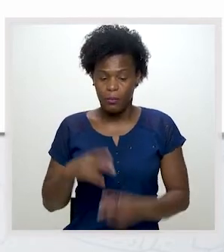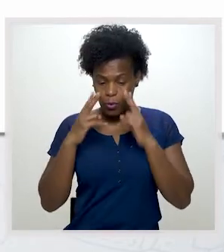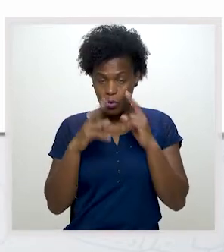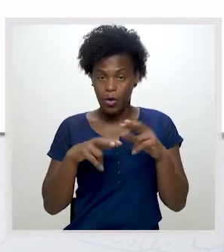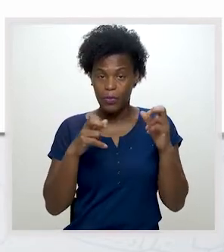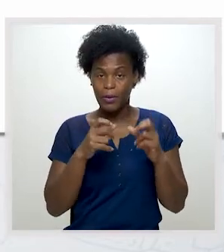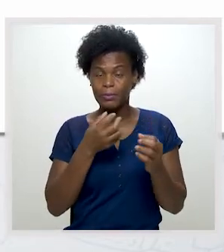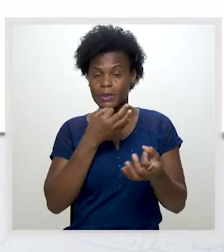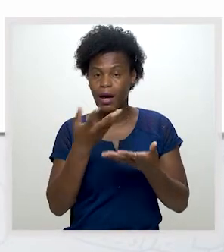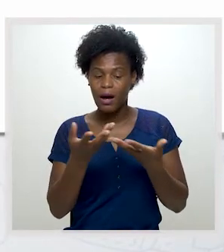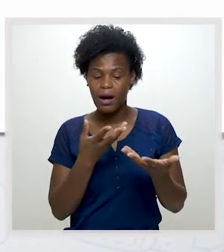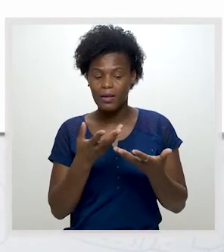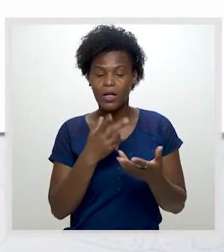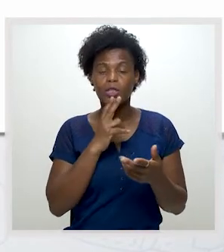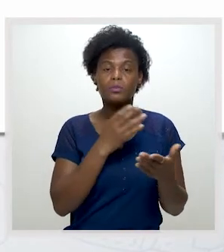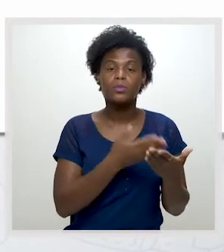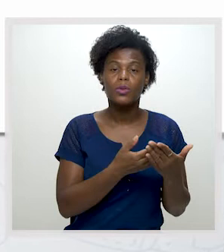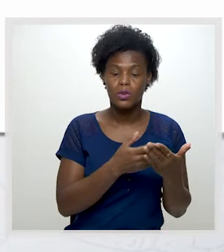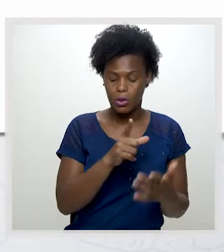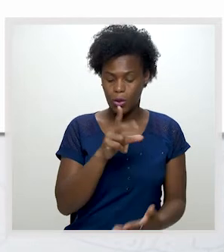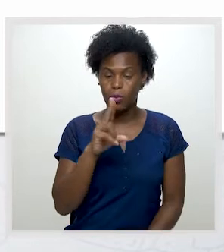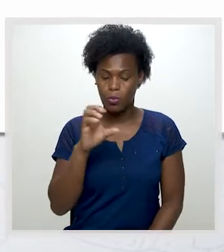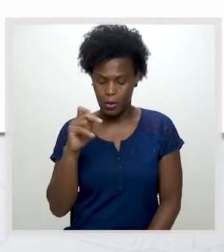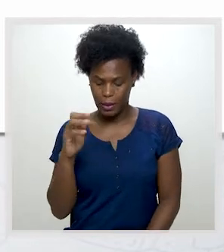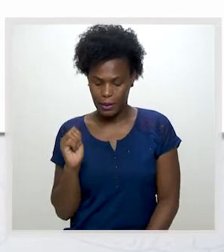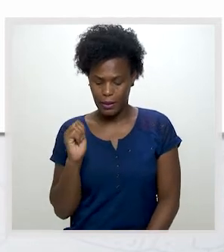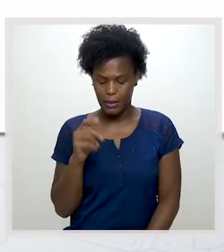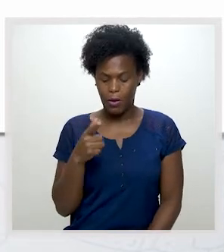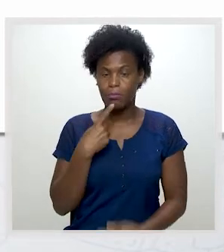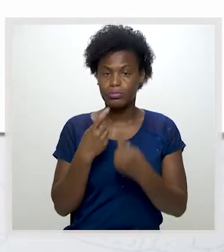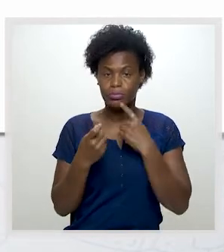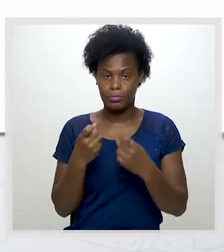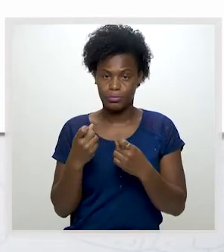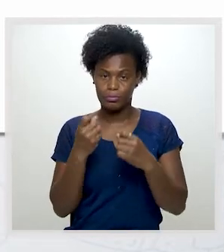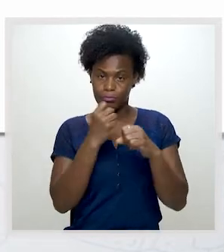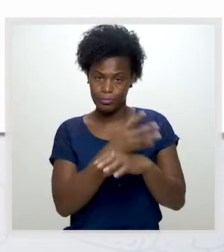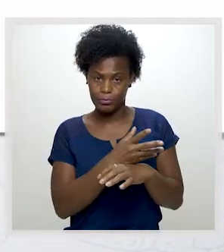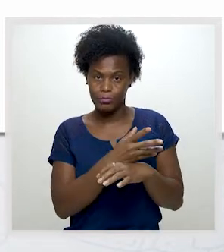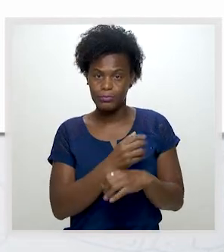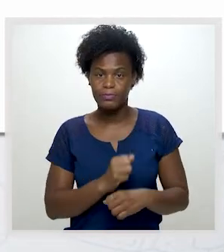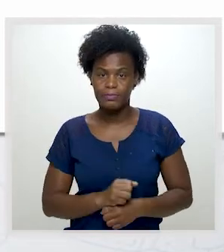Retrouve dans le dialogue les réponses de Lucas aux questions suivantes.